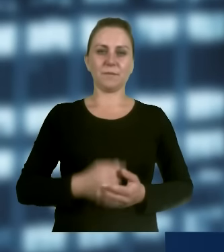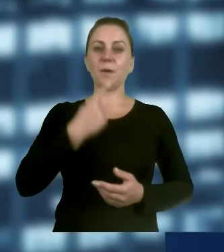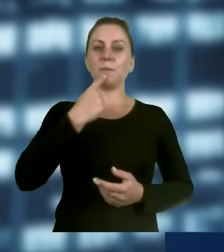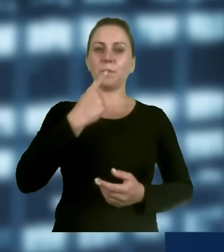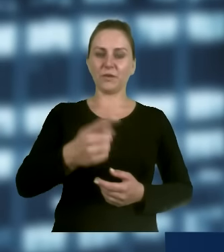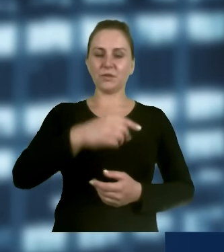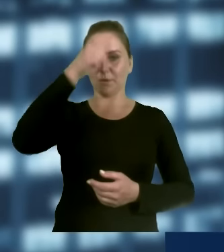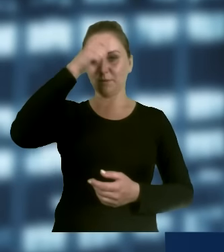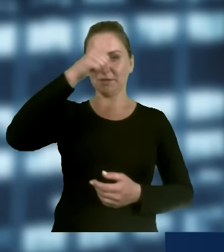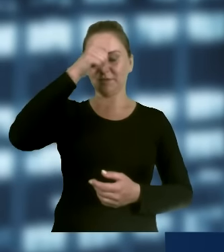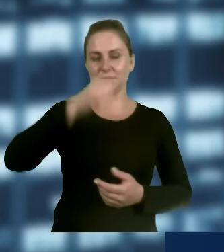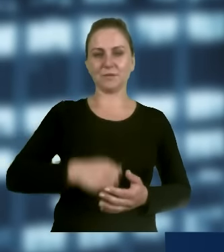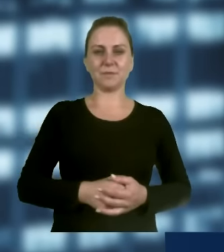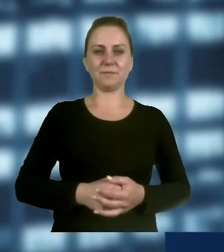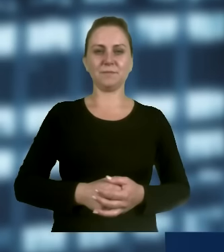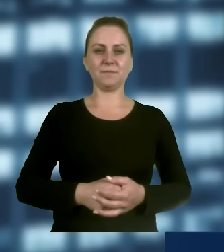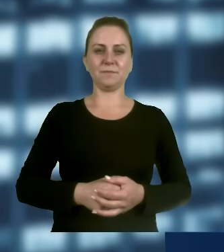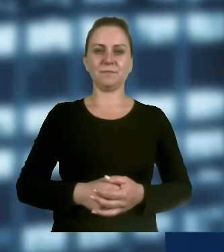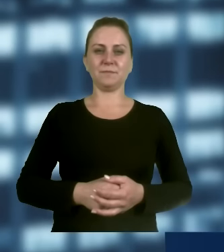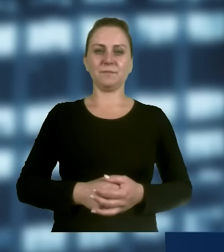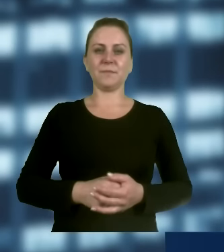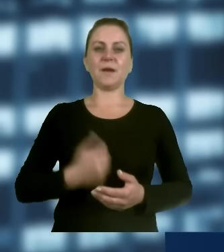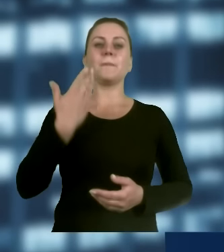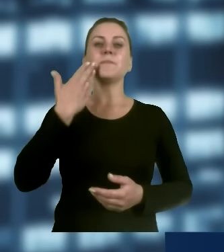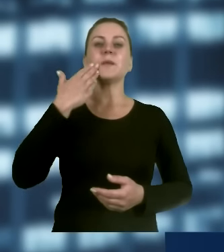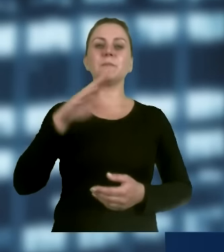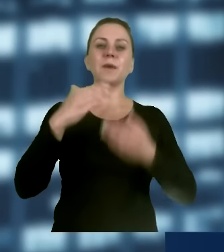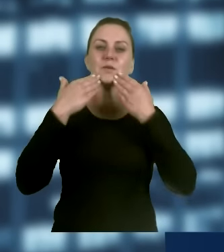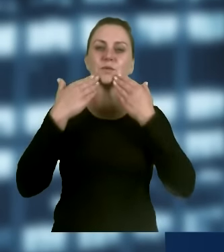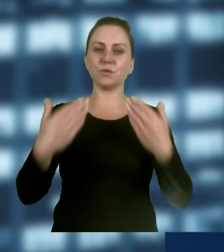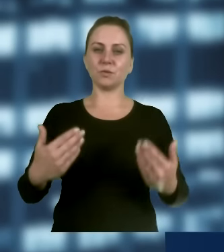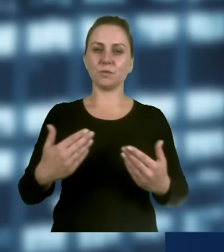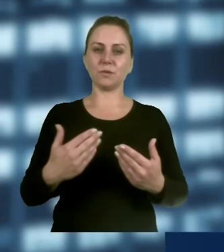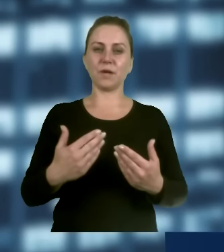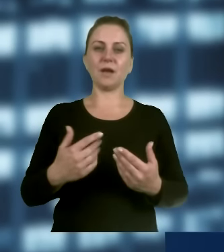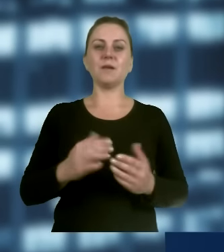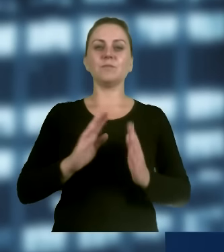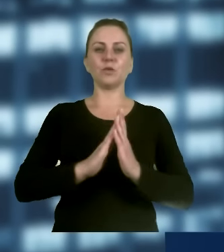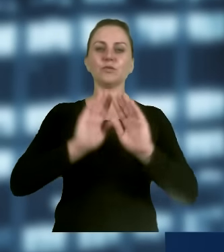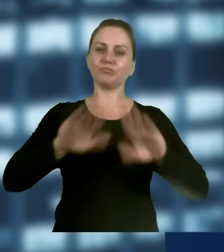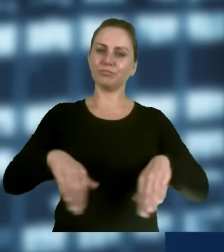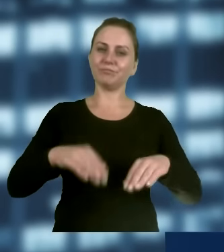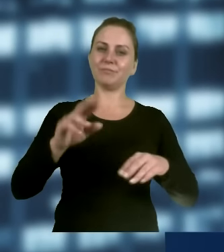po nazwisku. Ja państwu bardzo dziękuję i proszę pozostać z Republiką.